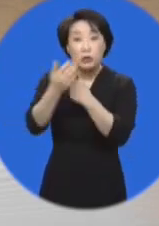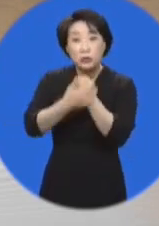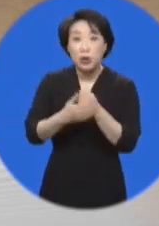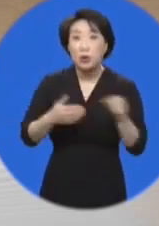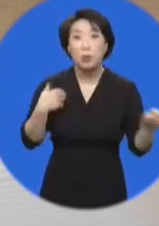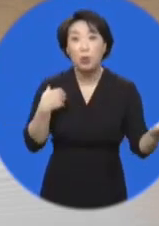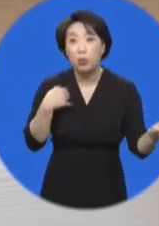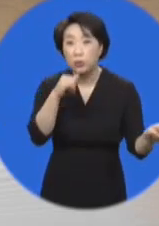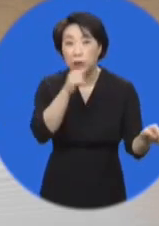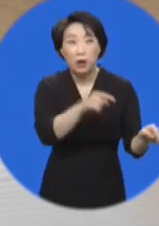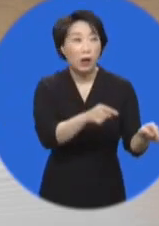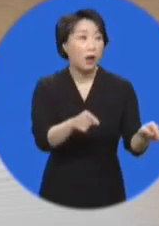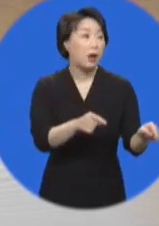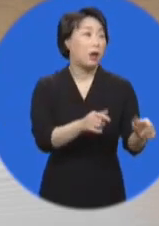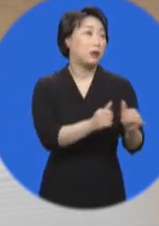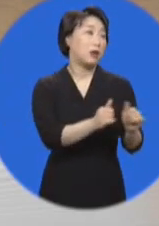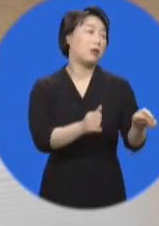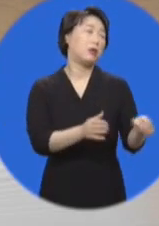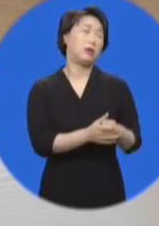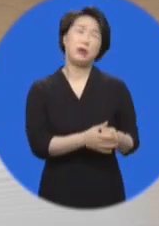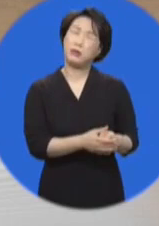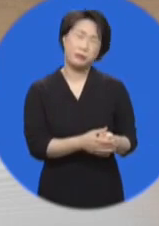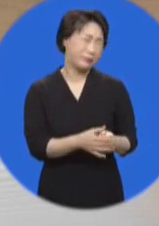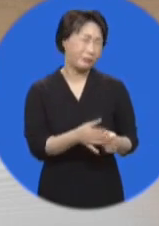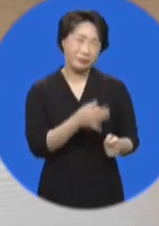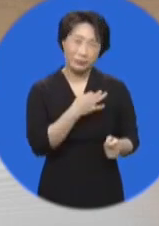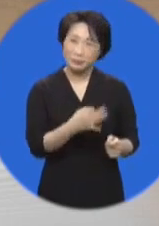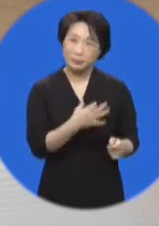은혜를 모르는 자는 그냥 불행하고